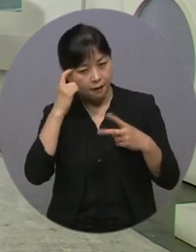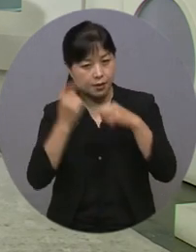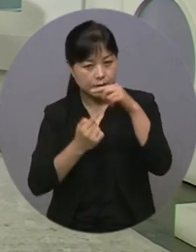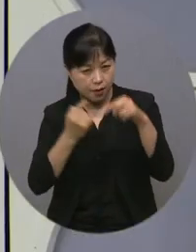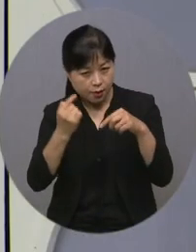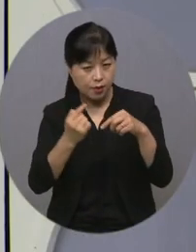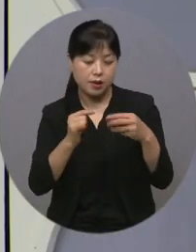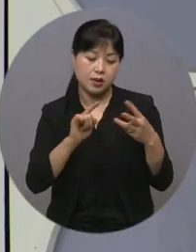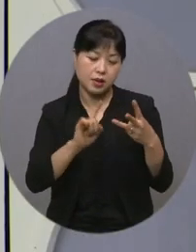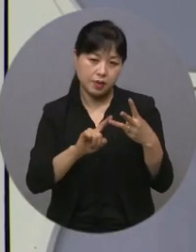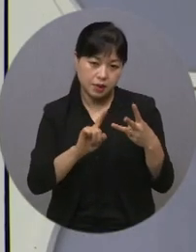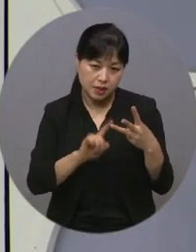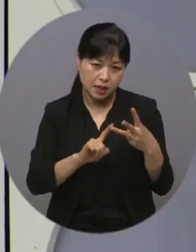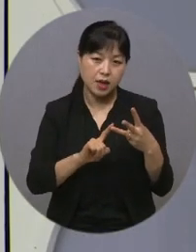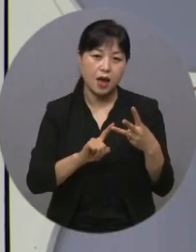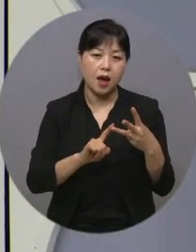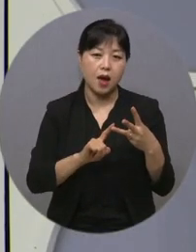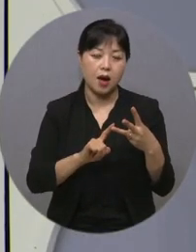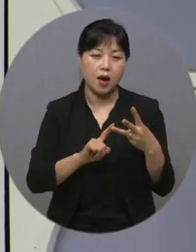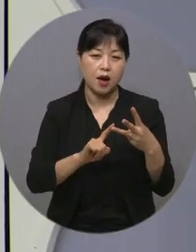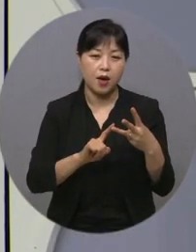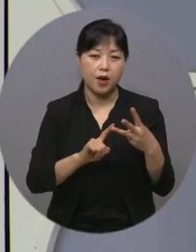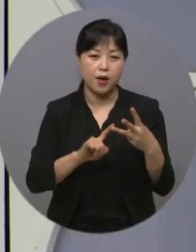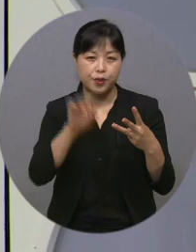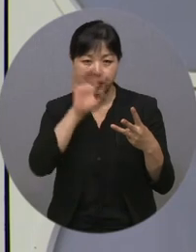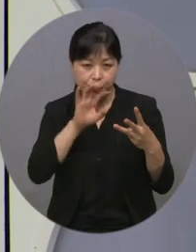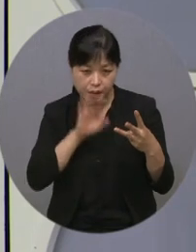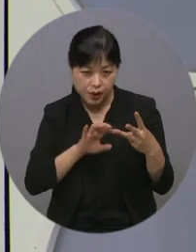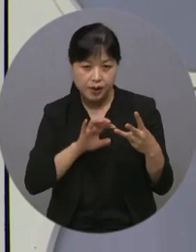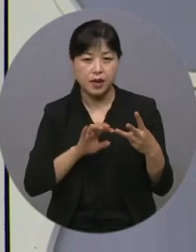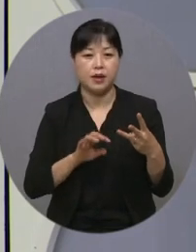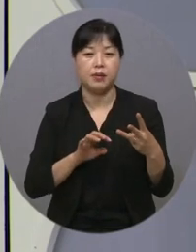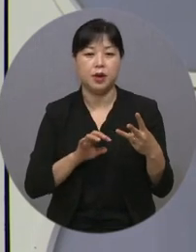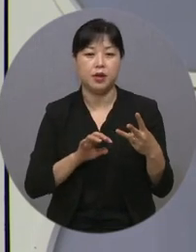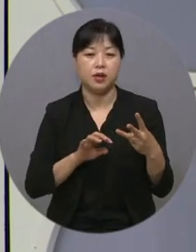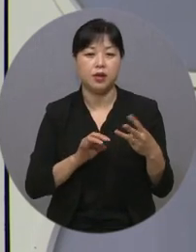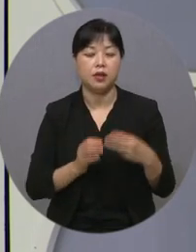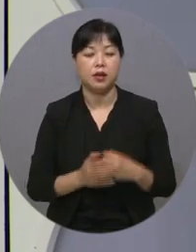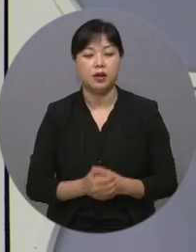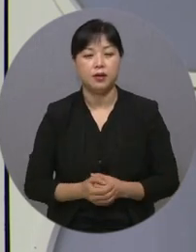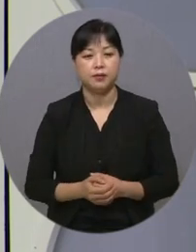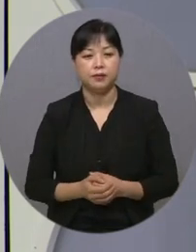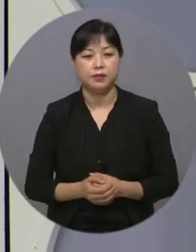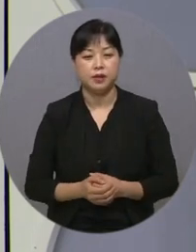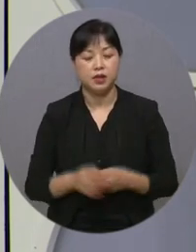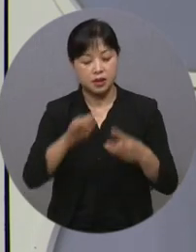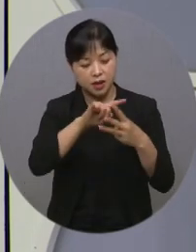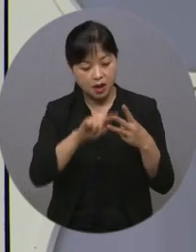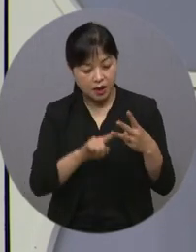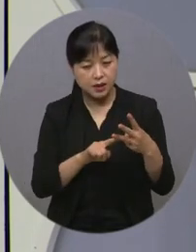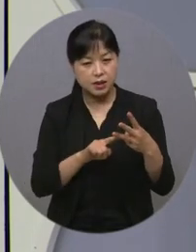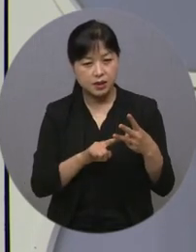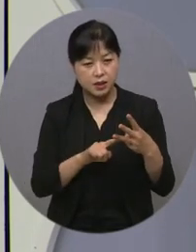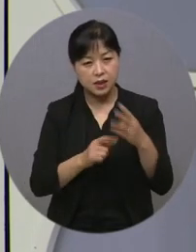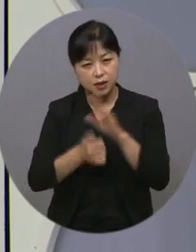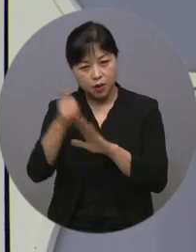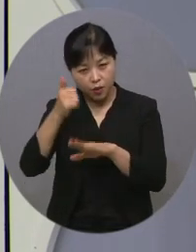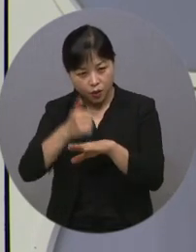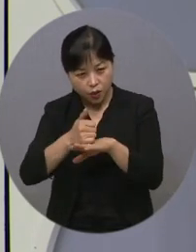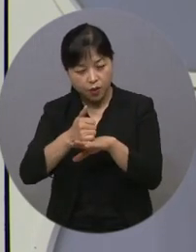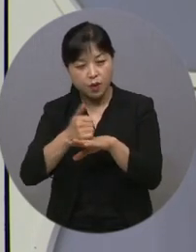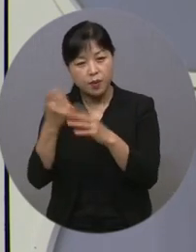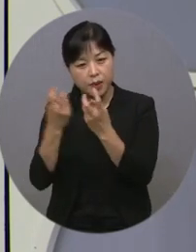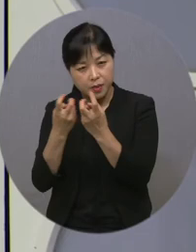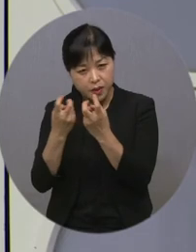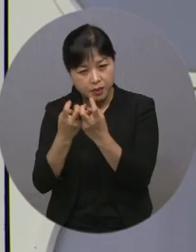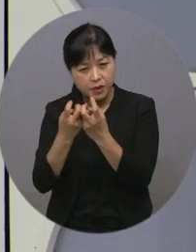훈련한다면 성공 공식으로서는 최고의 뭐 애울 것도 없이 그거를 늘 내 생활에 대입해